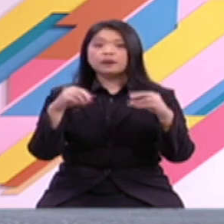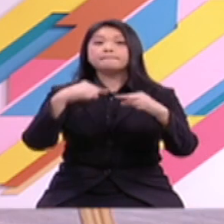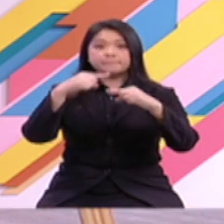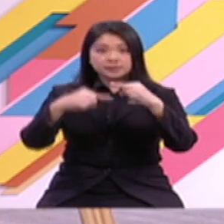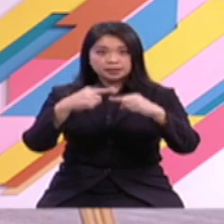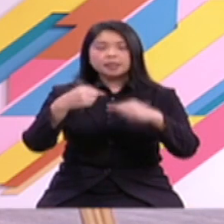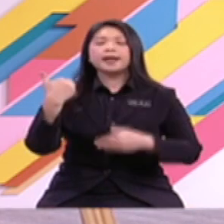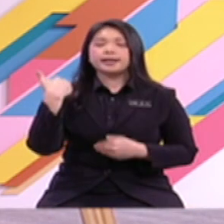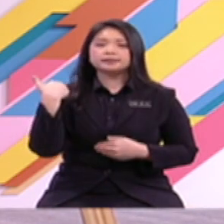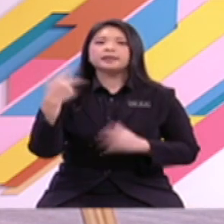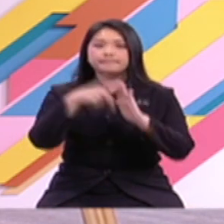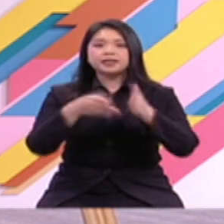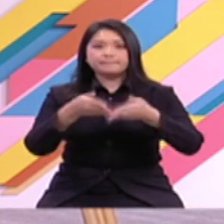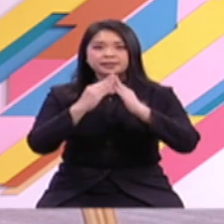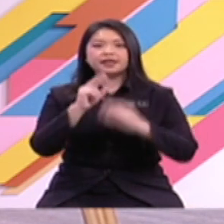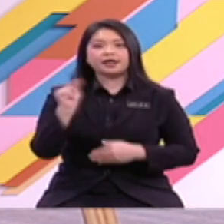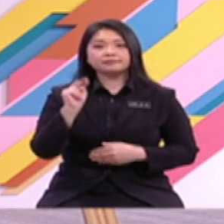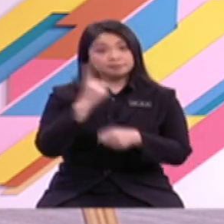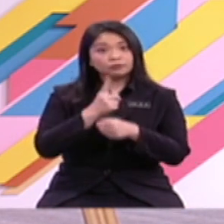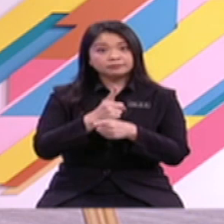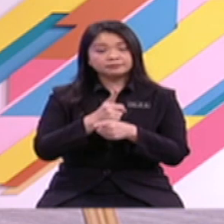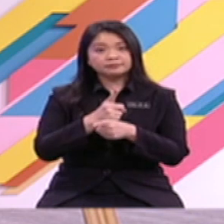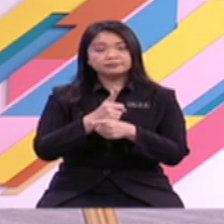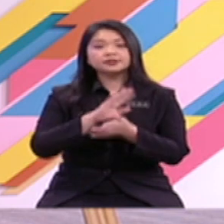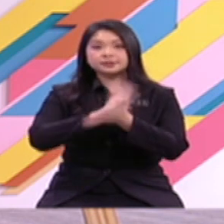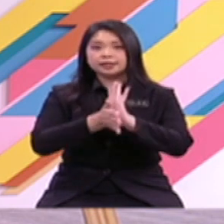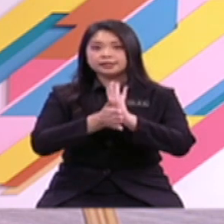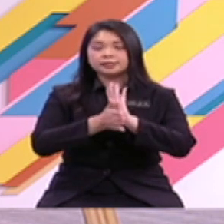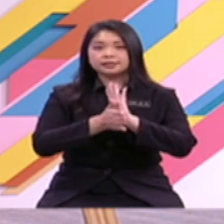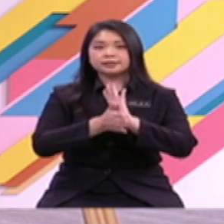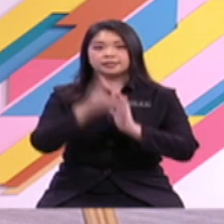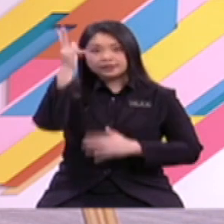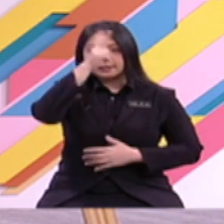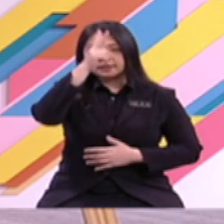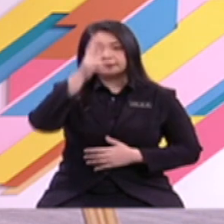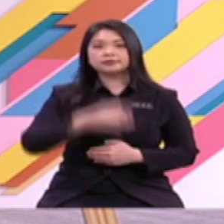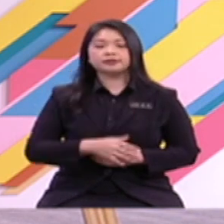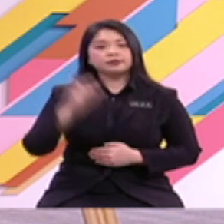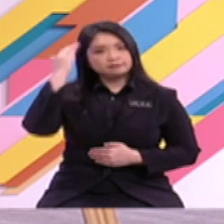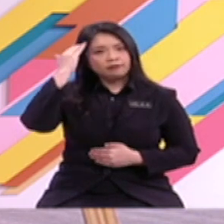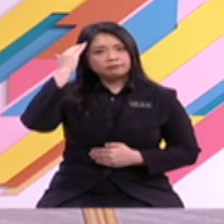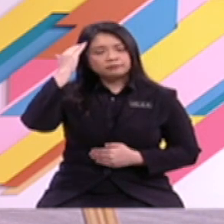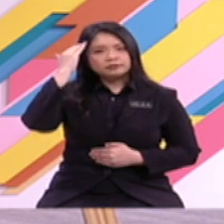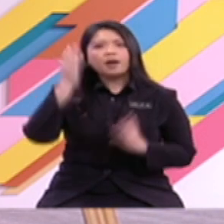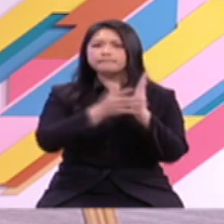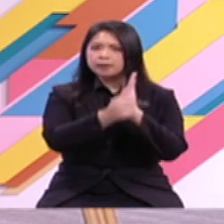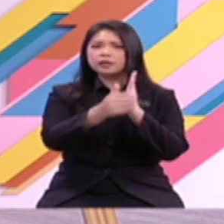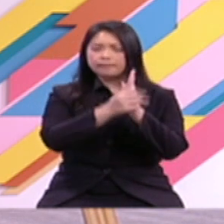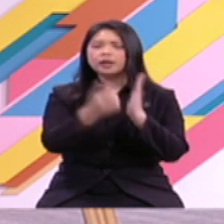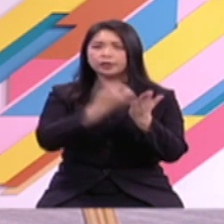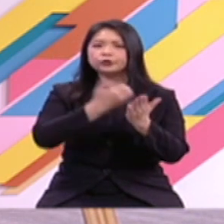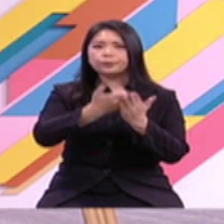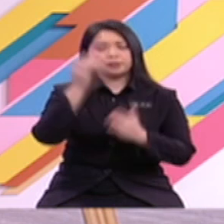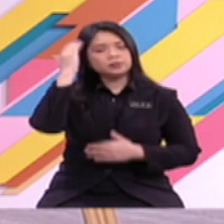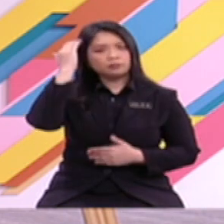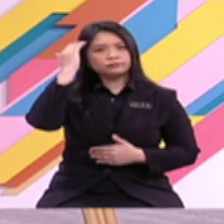bila ada permintaan Ken jadi ke kerajaan Sedang apakah pakai ekonomi Segaf dia akan